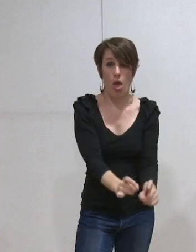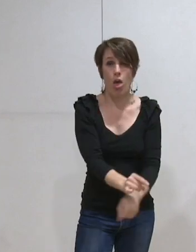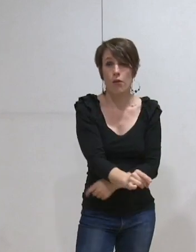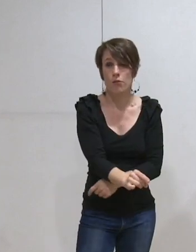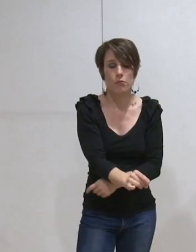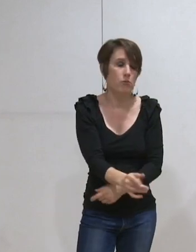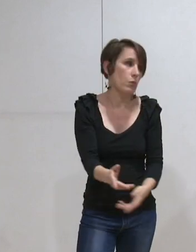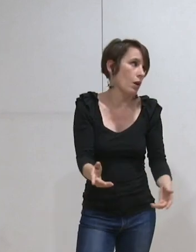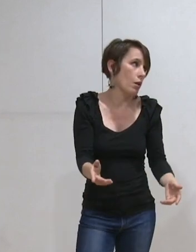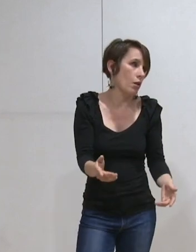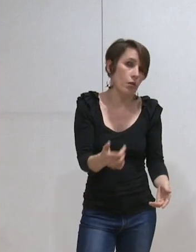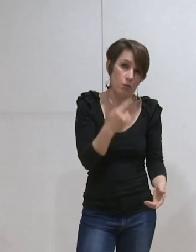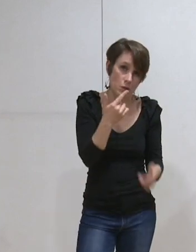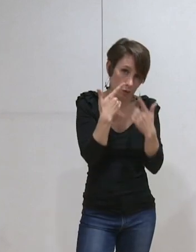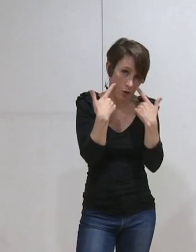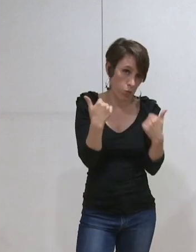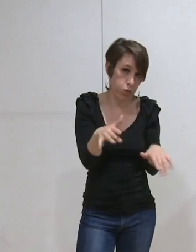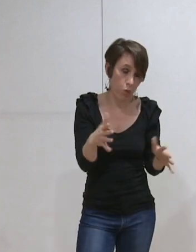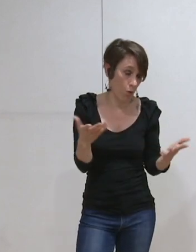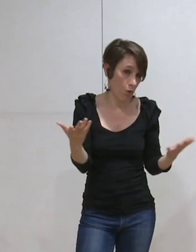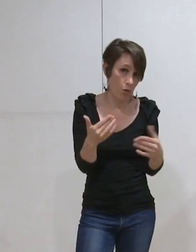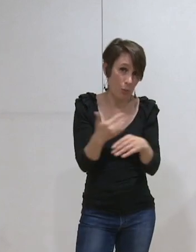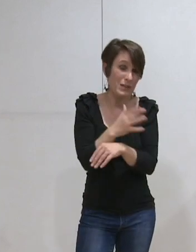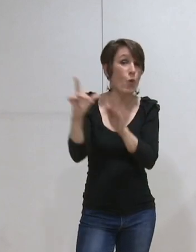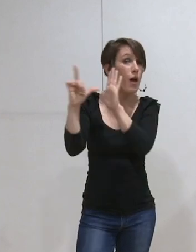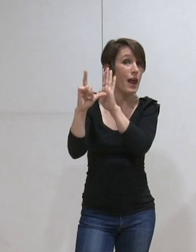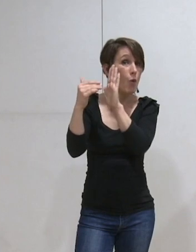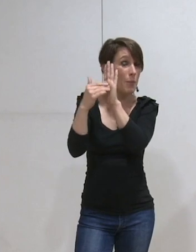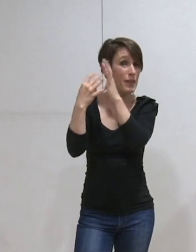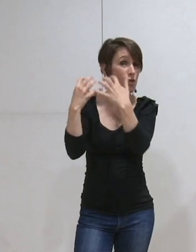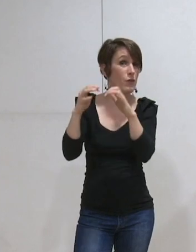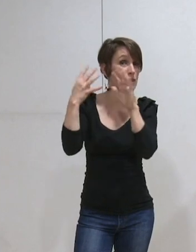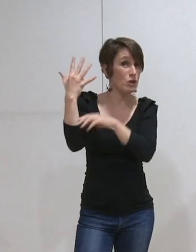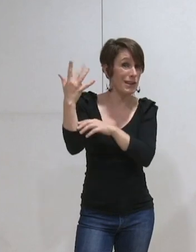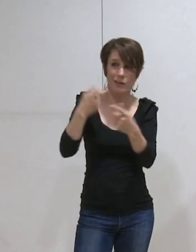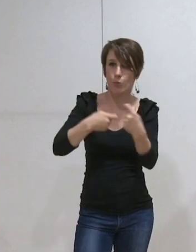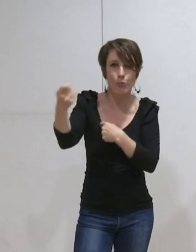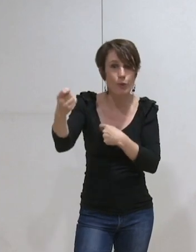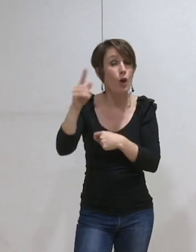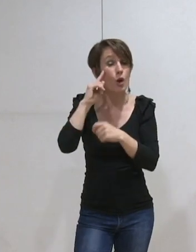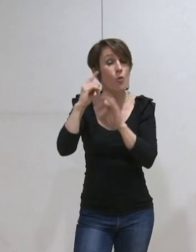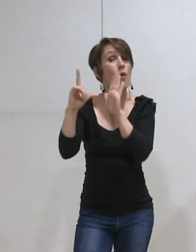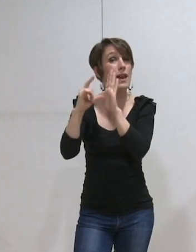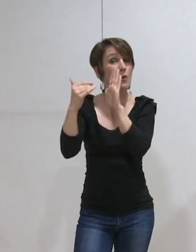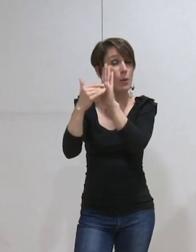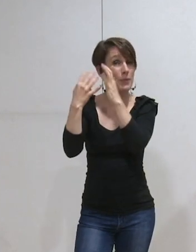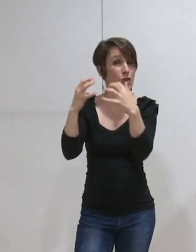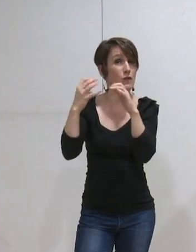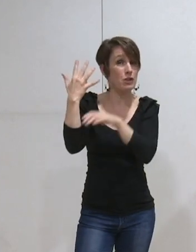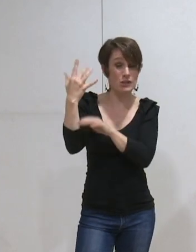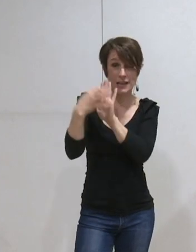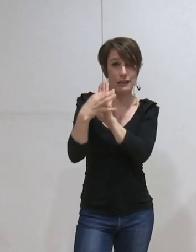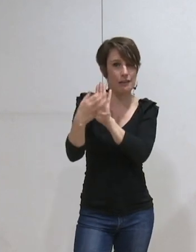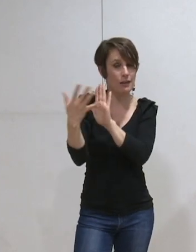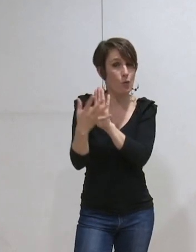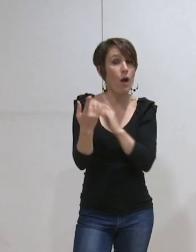moi nous serions en contradiction avec la loi de 1905 dans ces articles 2 et 18 qui interdisent à l'état comme